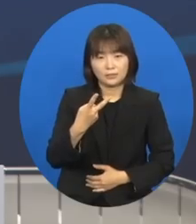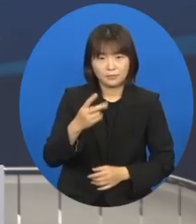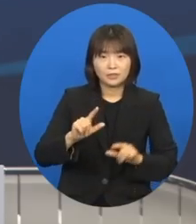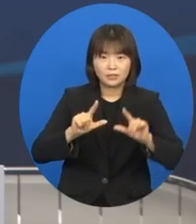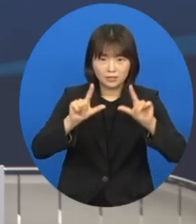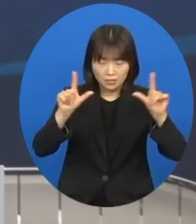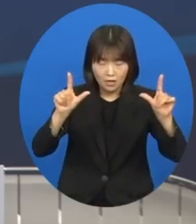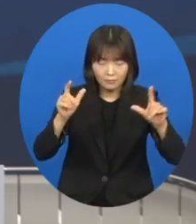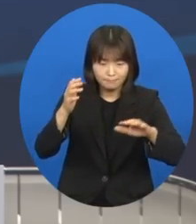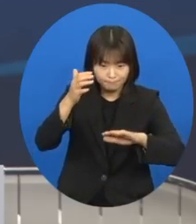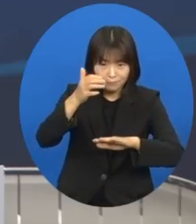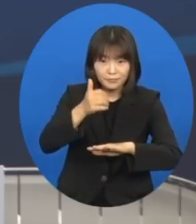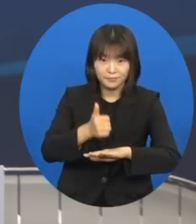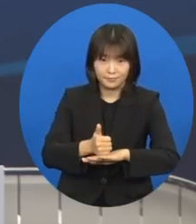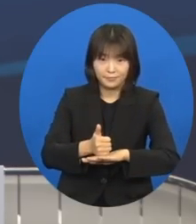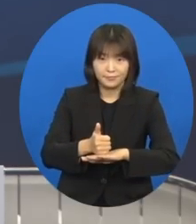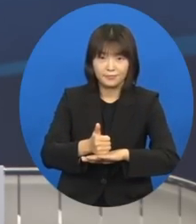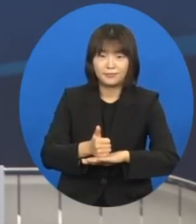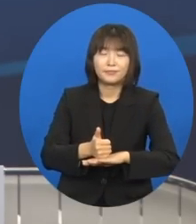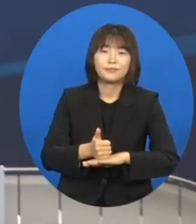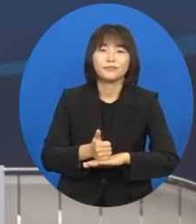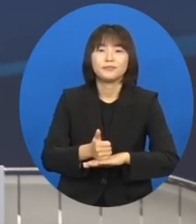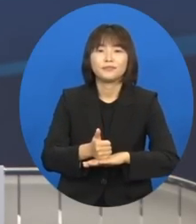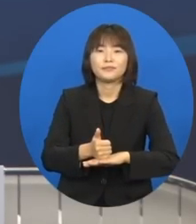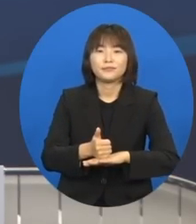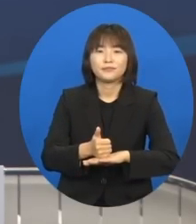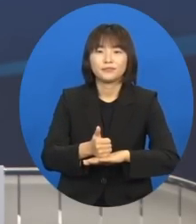2022년도를 마무리하면서